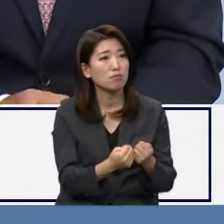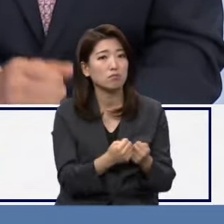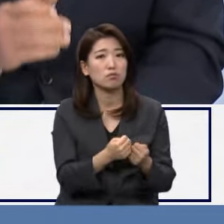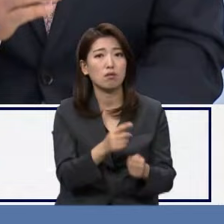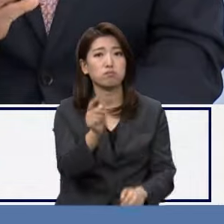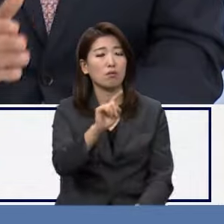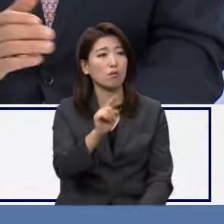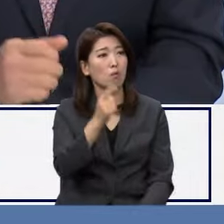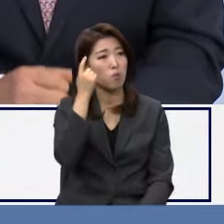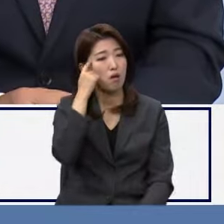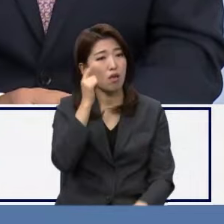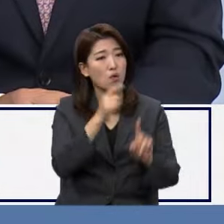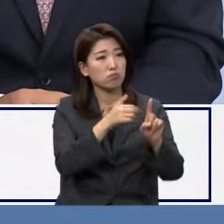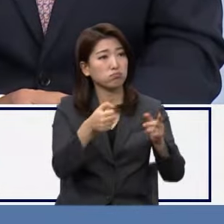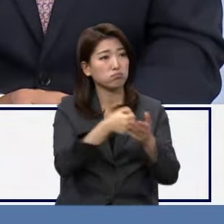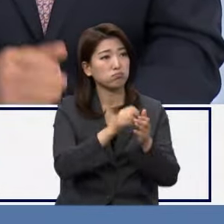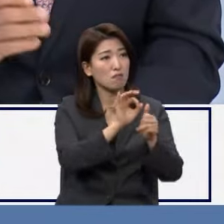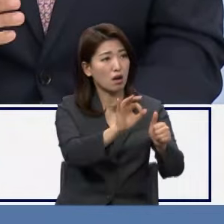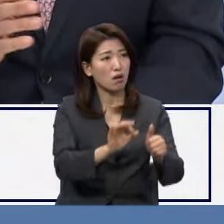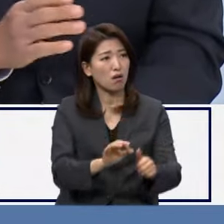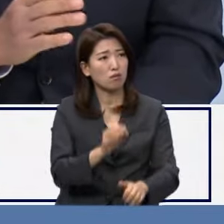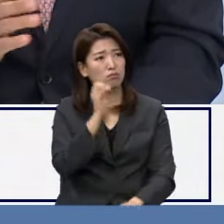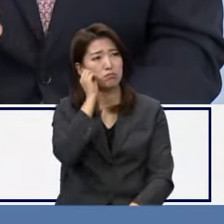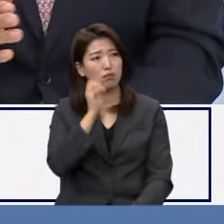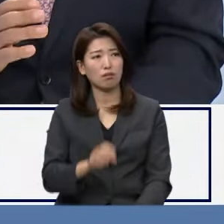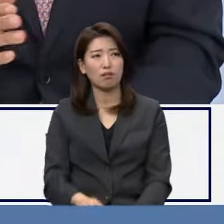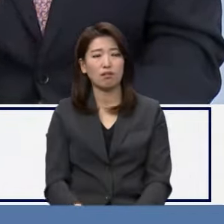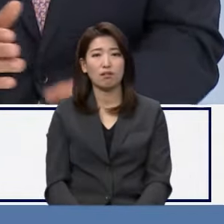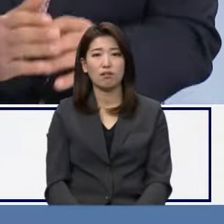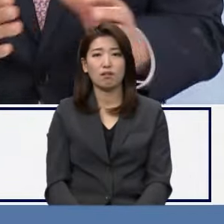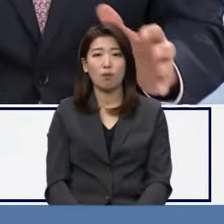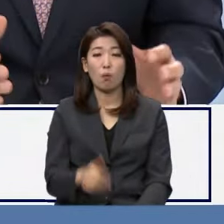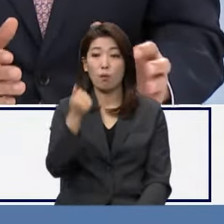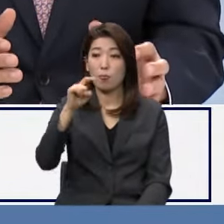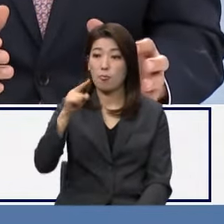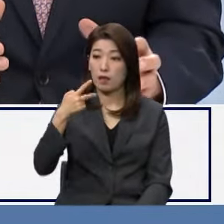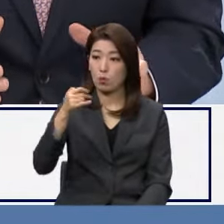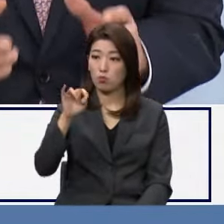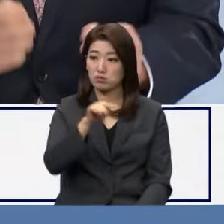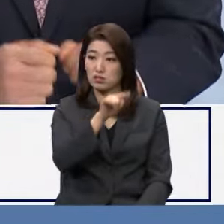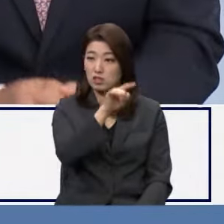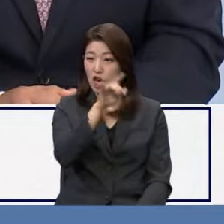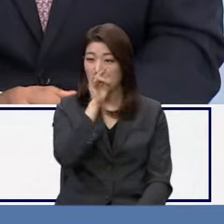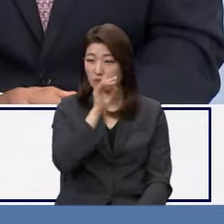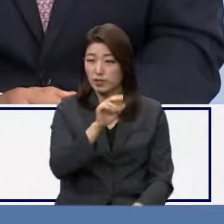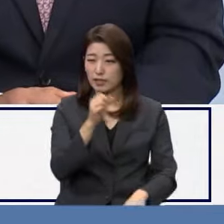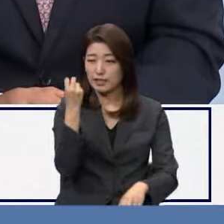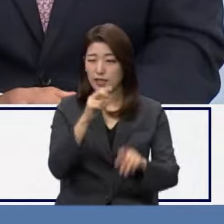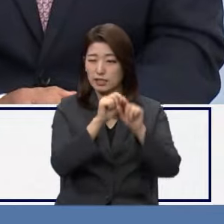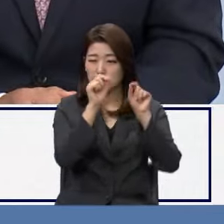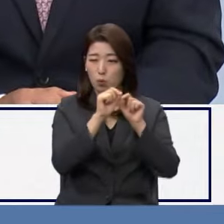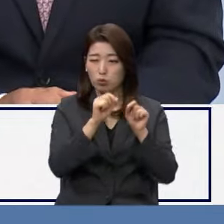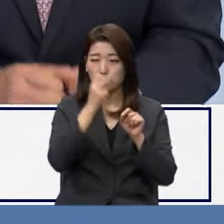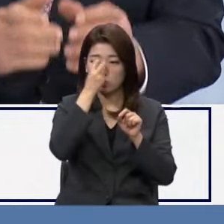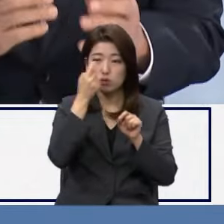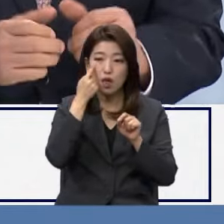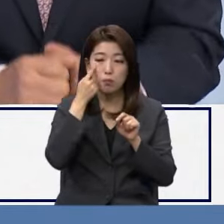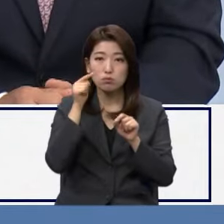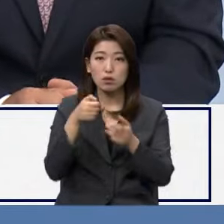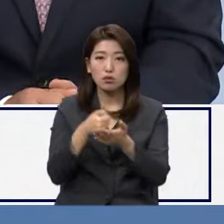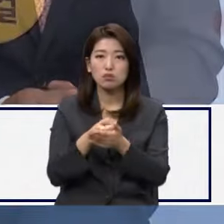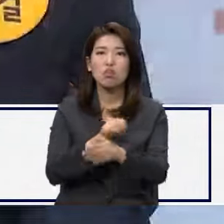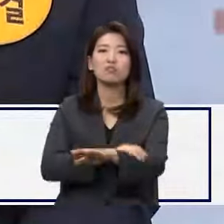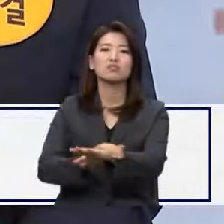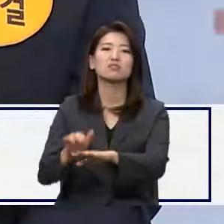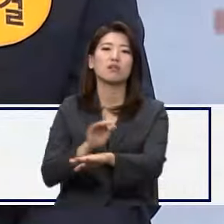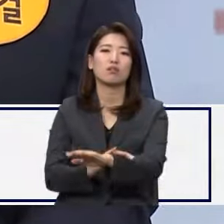비대위원장이이 문제를 잘 제기한 겁니다 저는 사법 절차가 어떻게 되는지는 잘 모르겠지만 한 번 더 들어다 봐야죠 그래서 더 해야